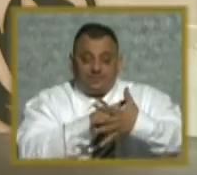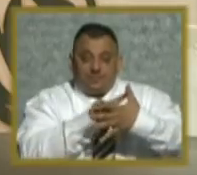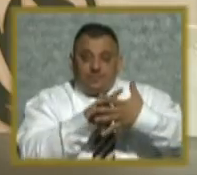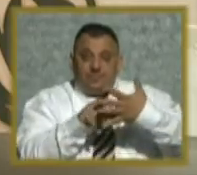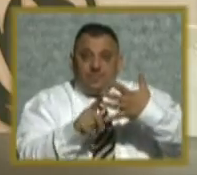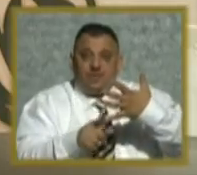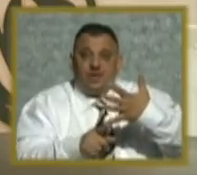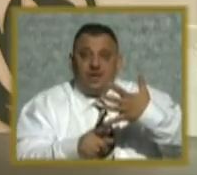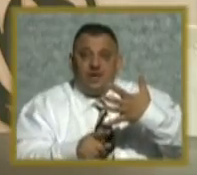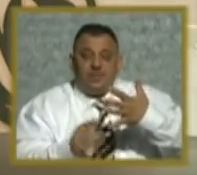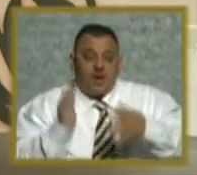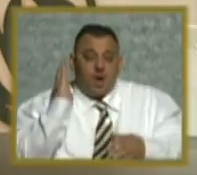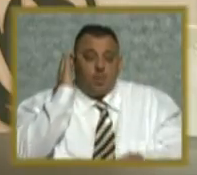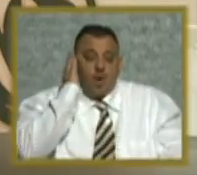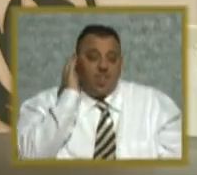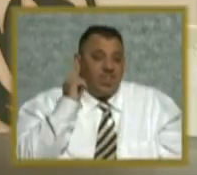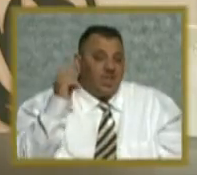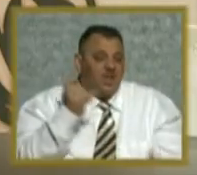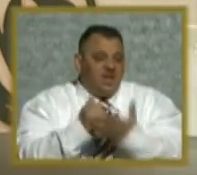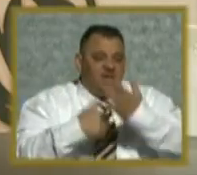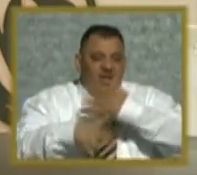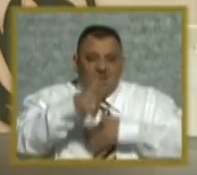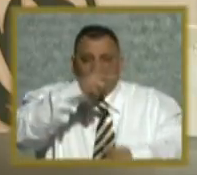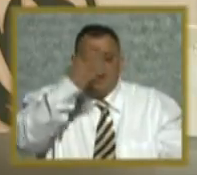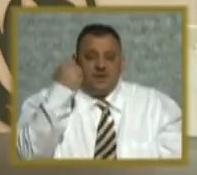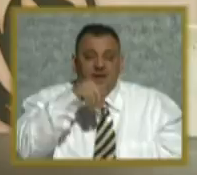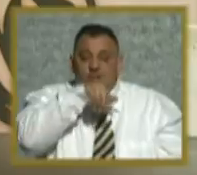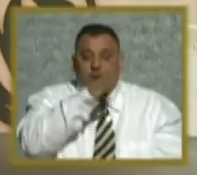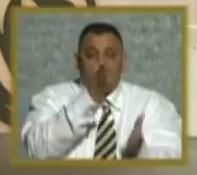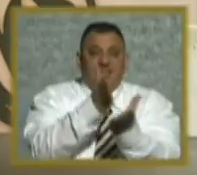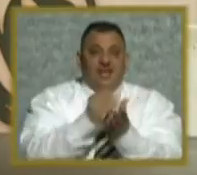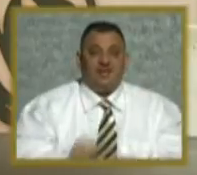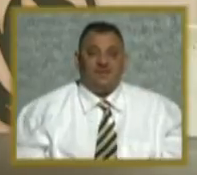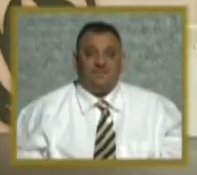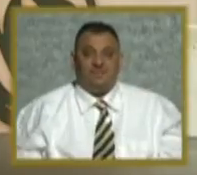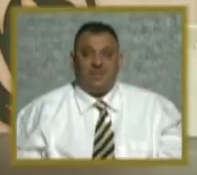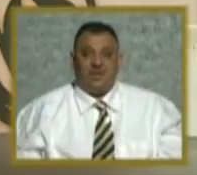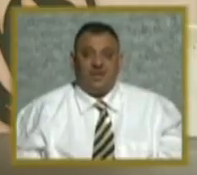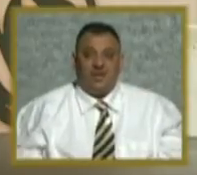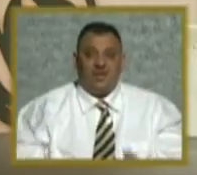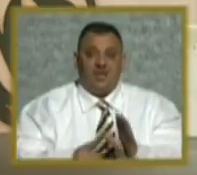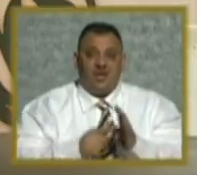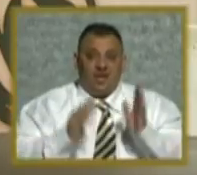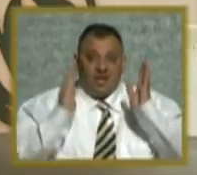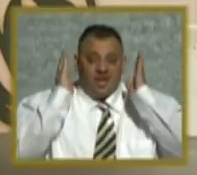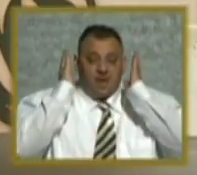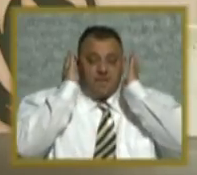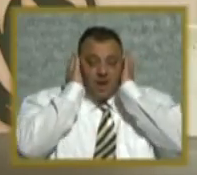وقد كان للنبي صلى الله عليه وسلم 5 مؤذنين، 5 يؤذنون في عهده عليه الصلاة والسلام. والمقصود بأن الأذان ينبغي أن